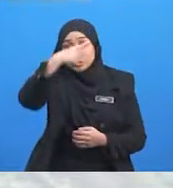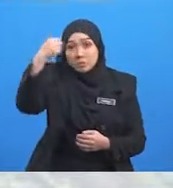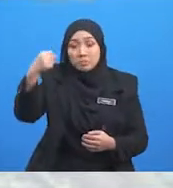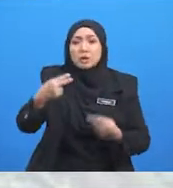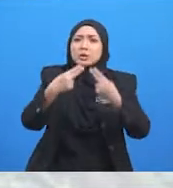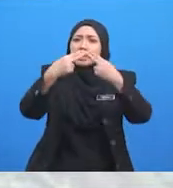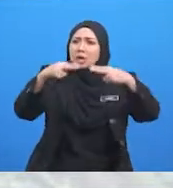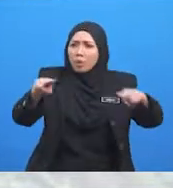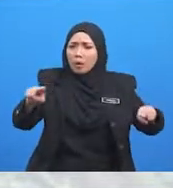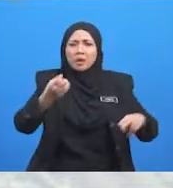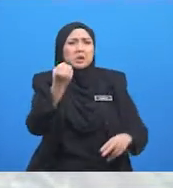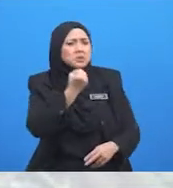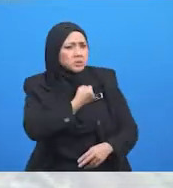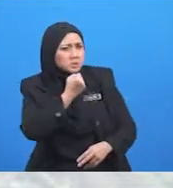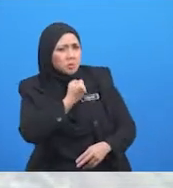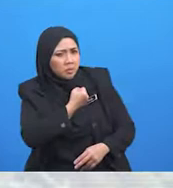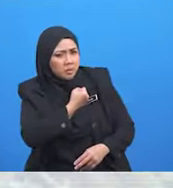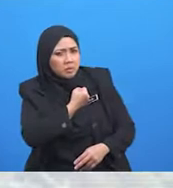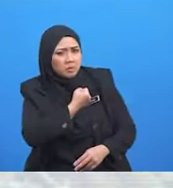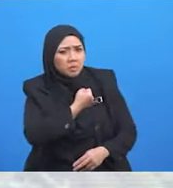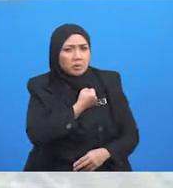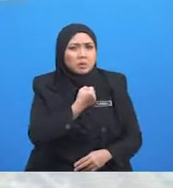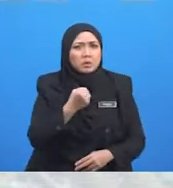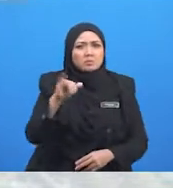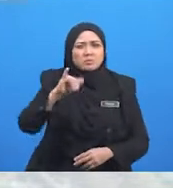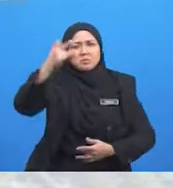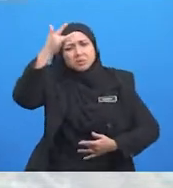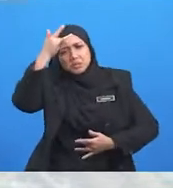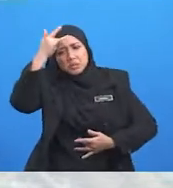kehilangan, kekecewaan atau kesakitan.